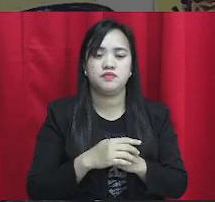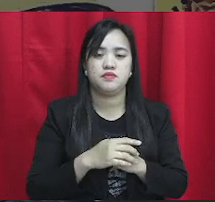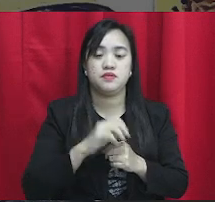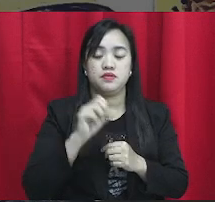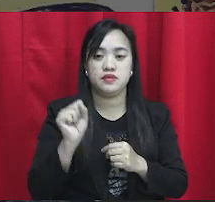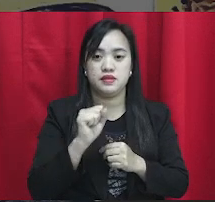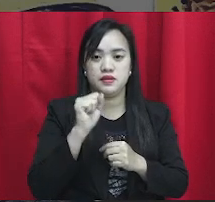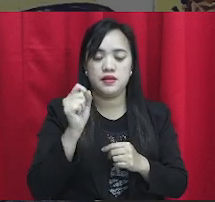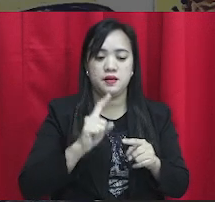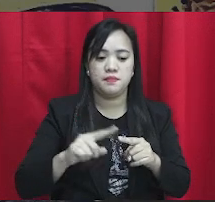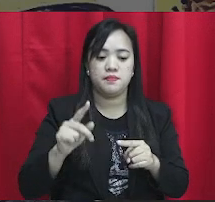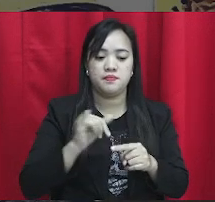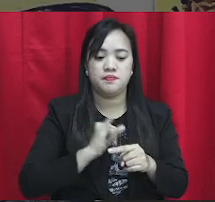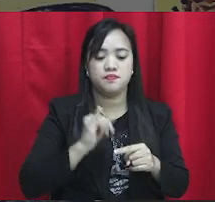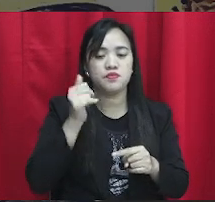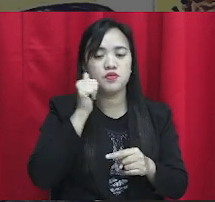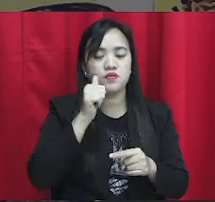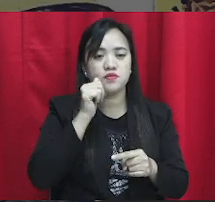magkikita-kita.